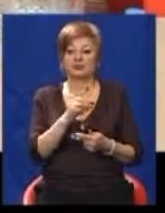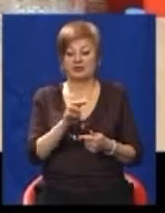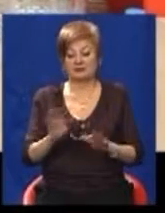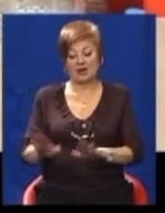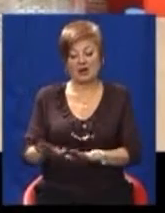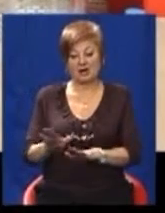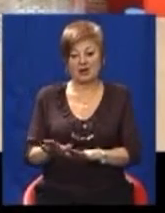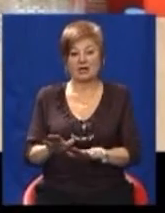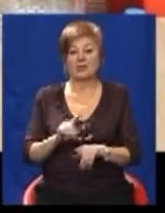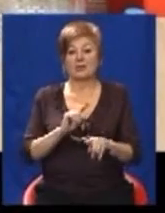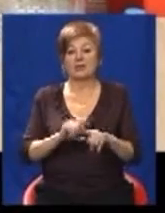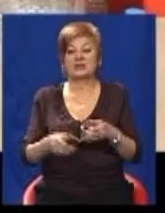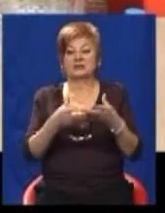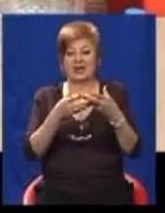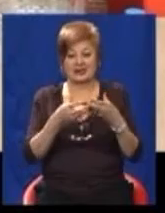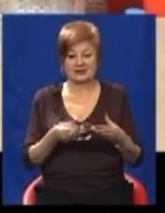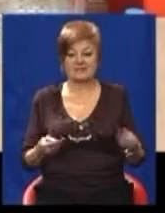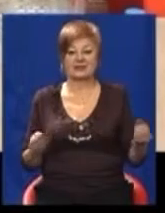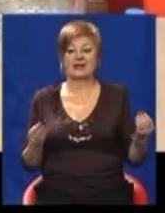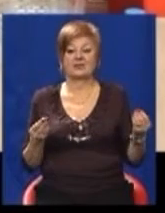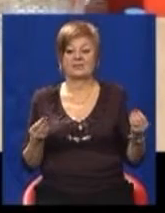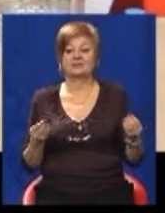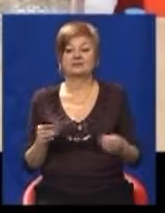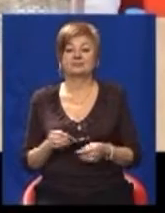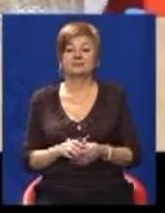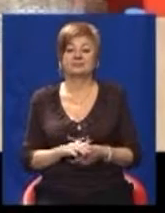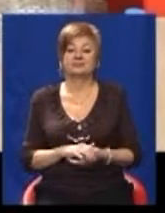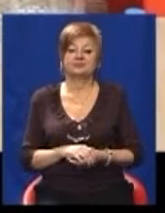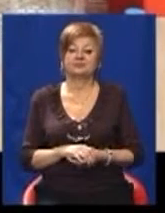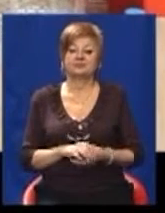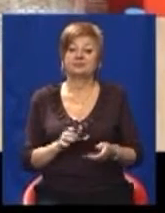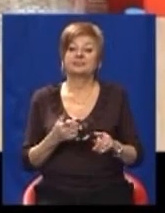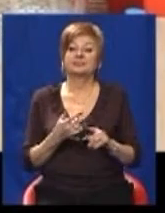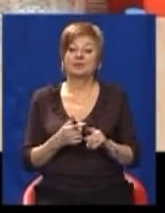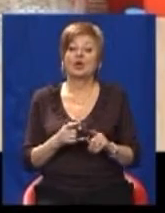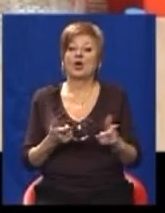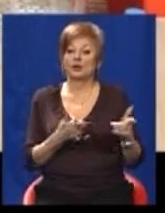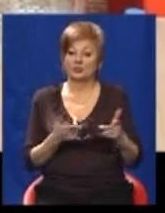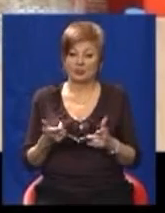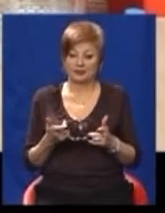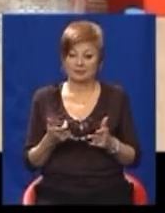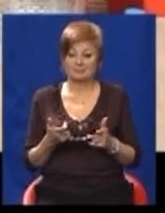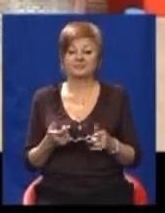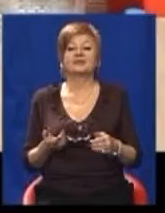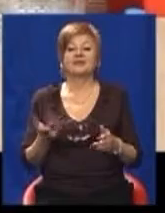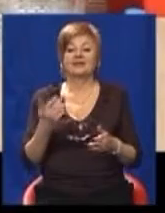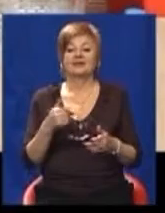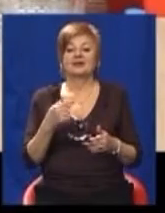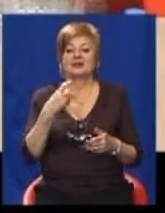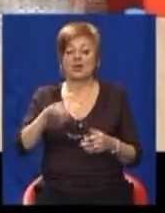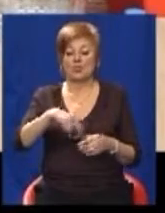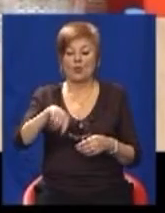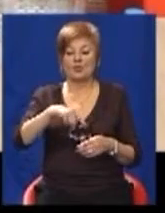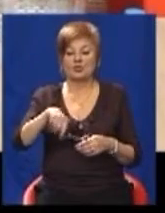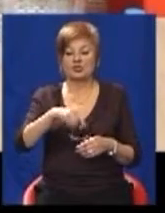так от на столі, він повністю безслідно випарується. Ну що, готові? Дуже добре. Тепер давайте